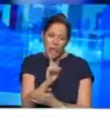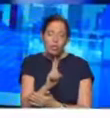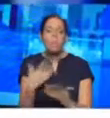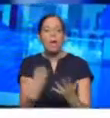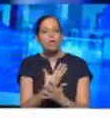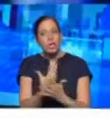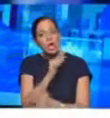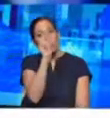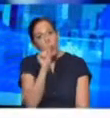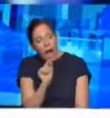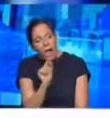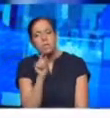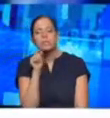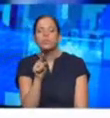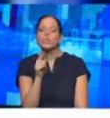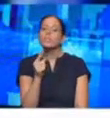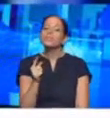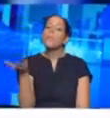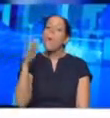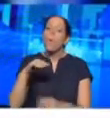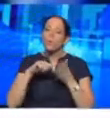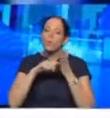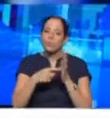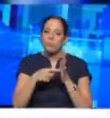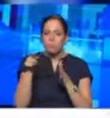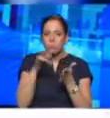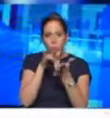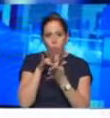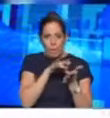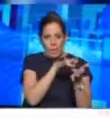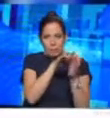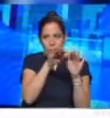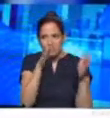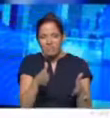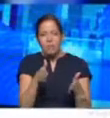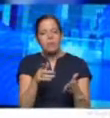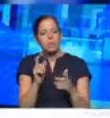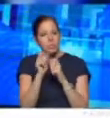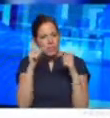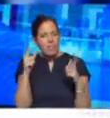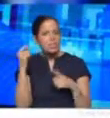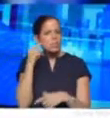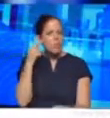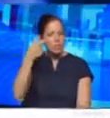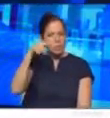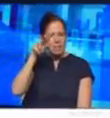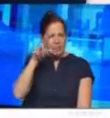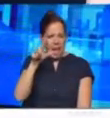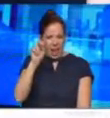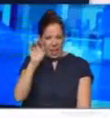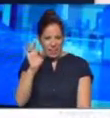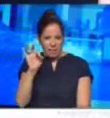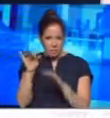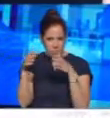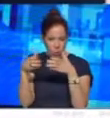בא מגורמים נוספים, אני חושב שזו הפתעה גדולה, לשמוע את זה דווקא מיואב גלנט מכולנו. אם נשמע